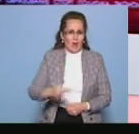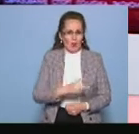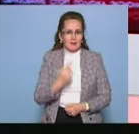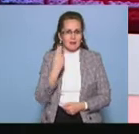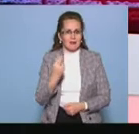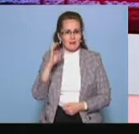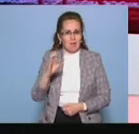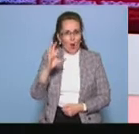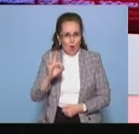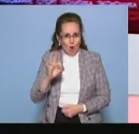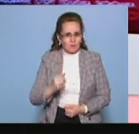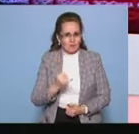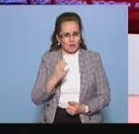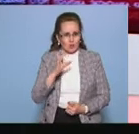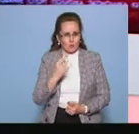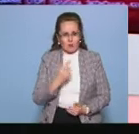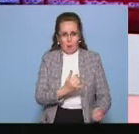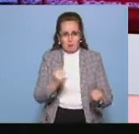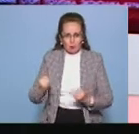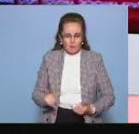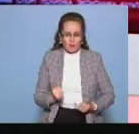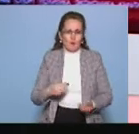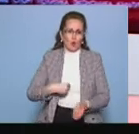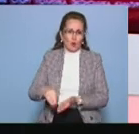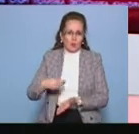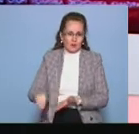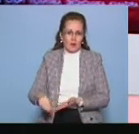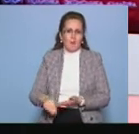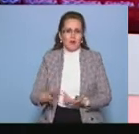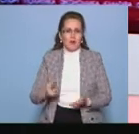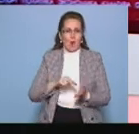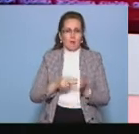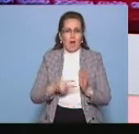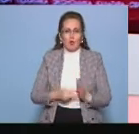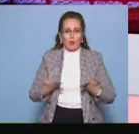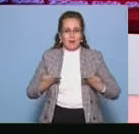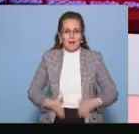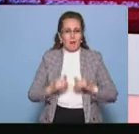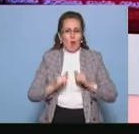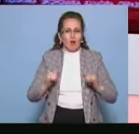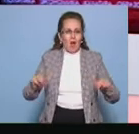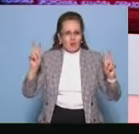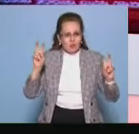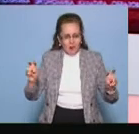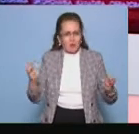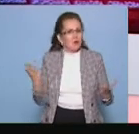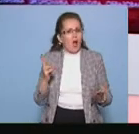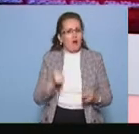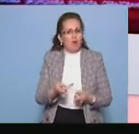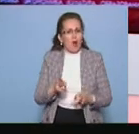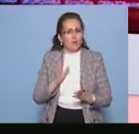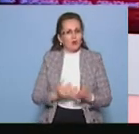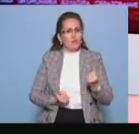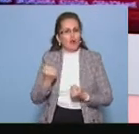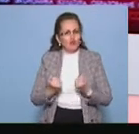социального обслуживания. Автомобили приобрели в рамках нацпроекта «Демография». Кого будут перевозить машины и почему их так ждут в